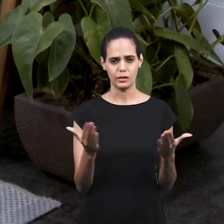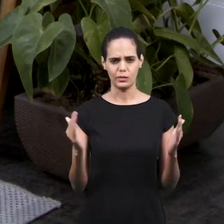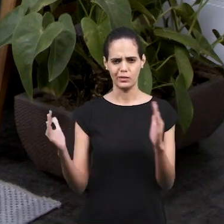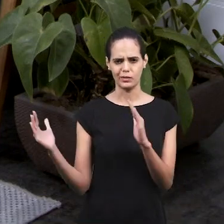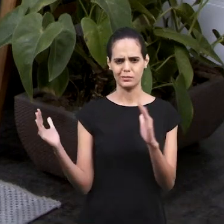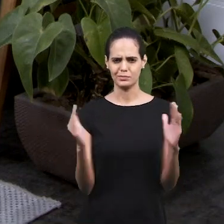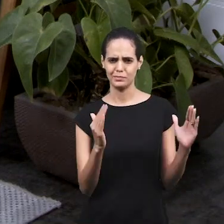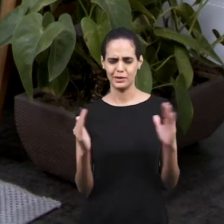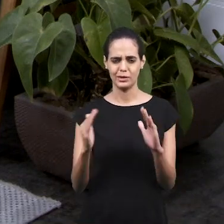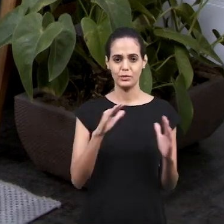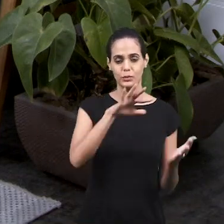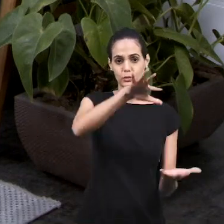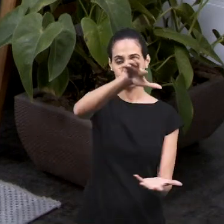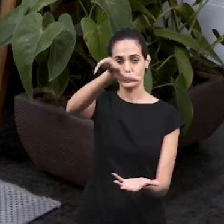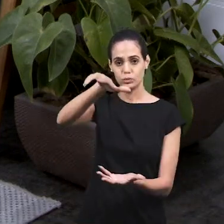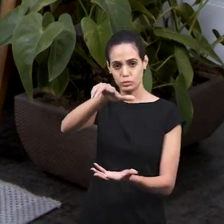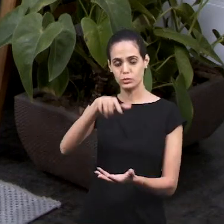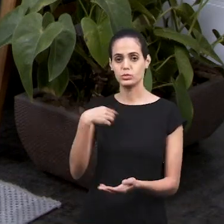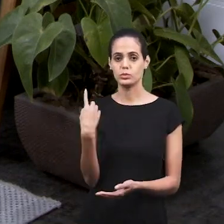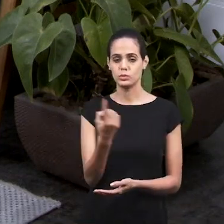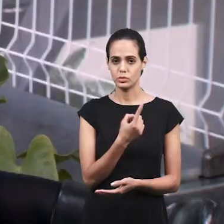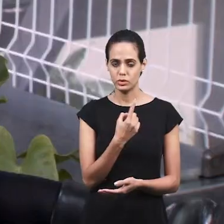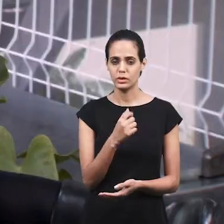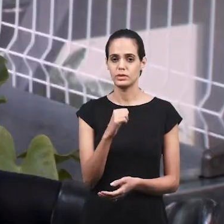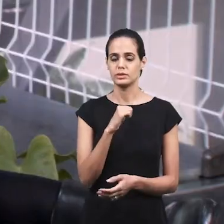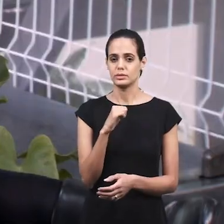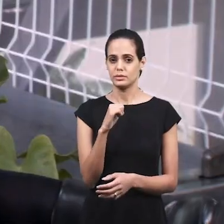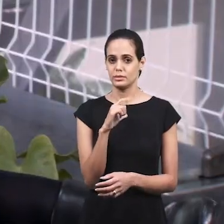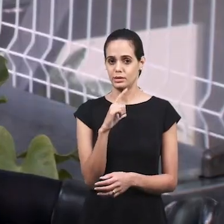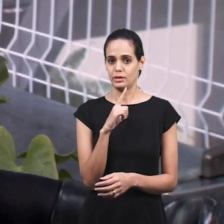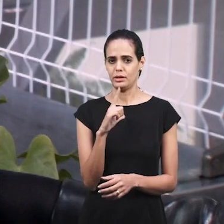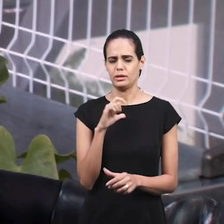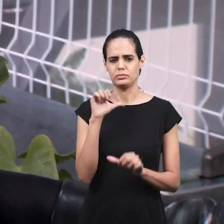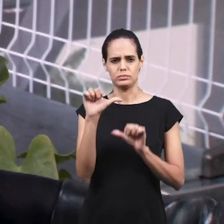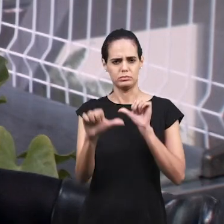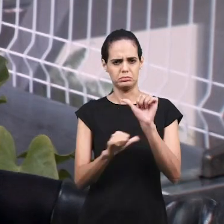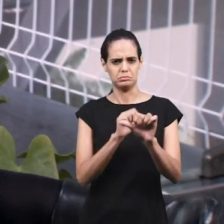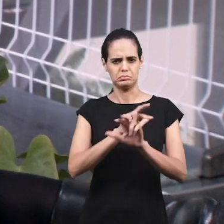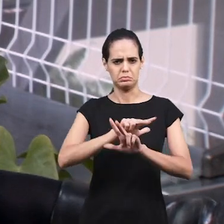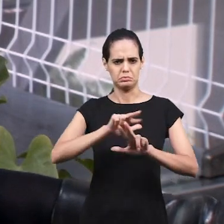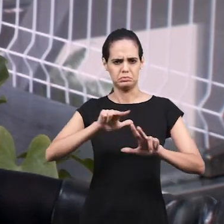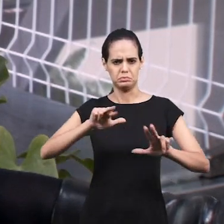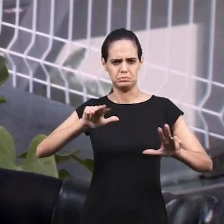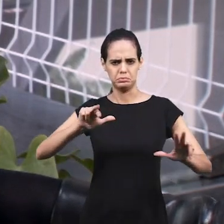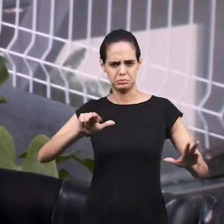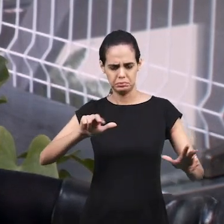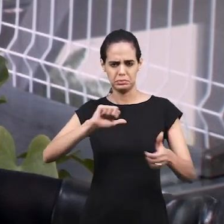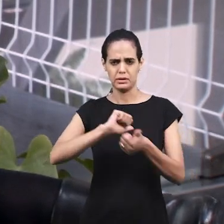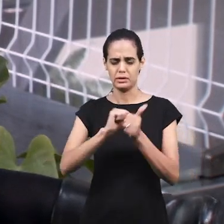beaucoup de transformations et même des adaptations. Parmi ces changements,